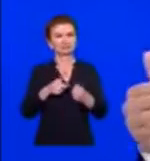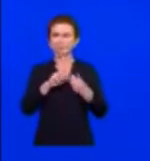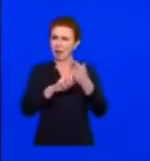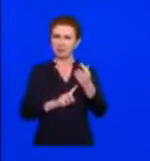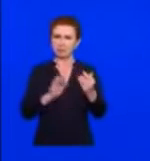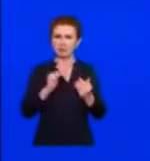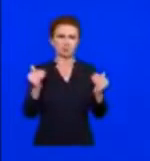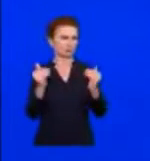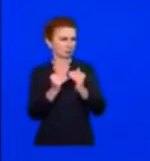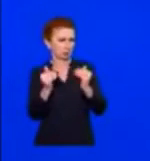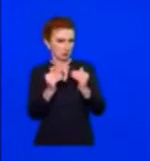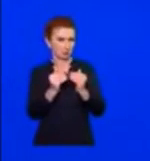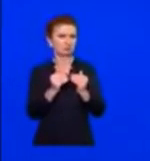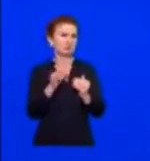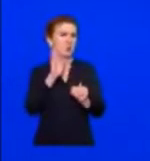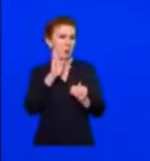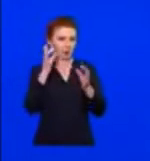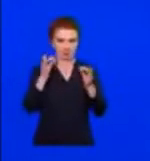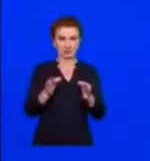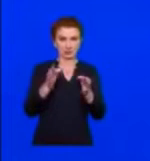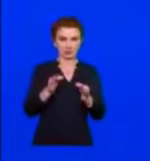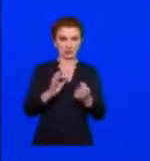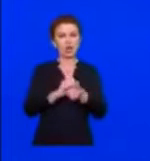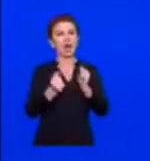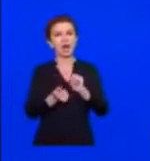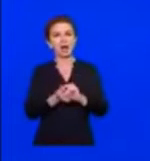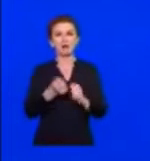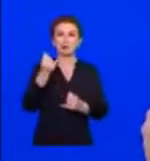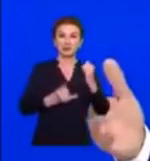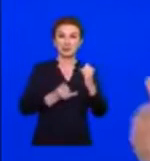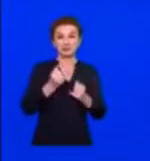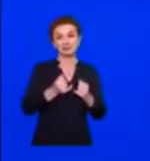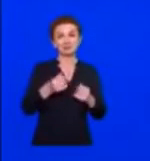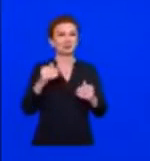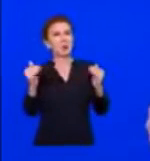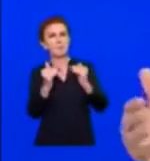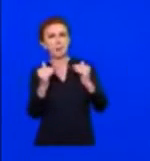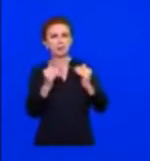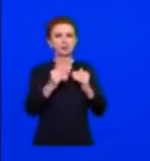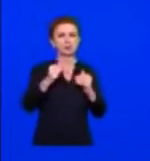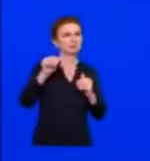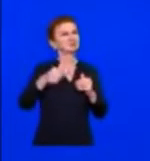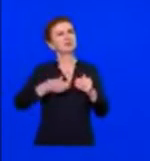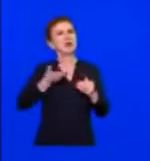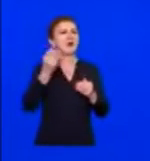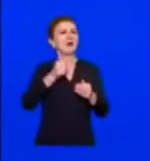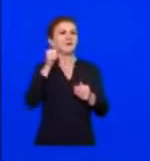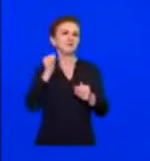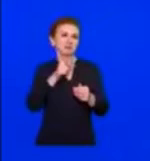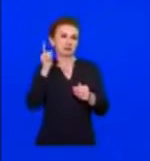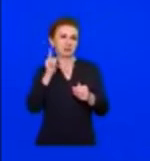utrzymywał na takim poziomie, względnie jeżeli w ogóle on będzie na poziomie ostatnich dni, czyli 3-4%, a